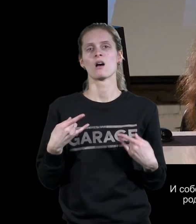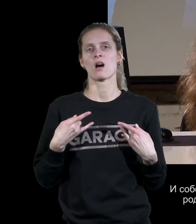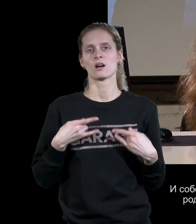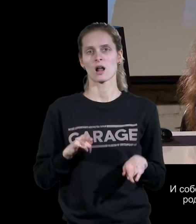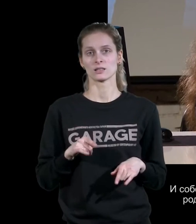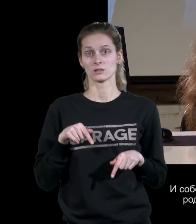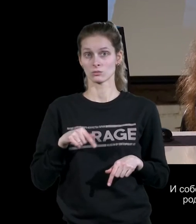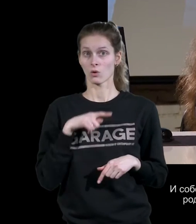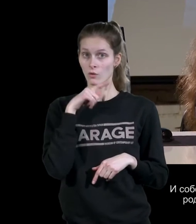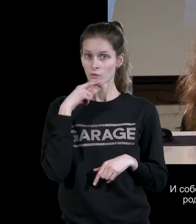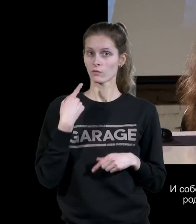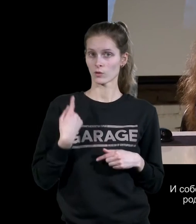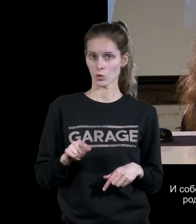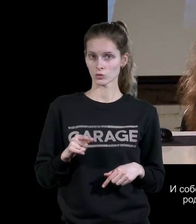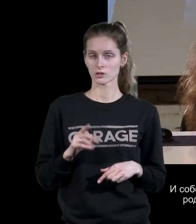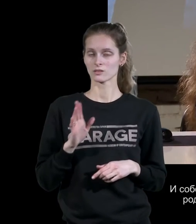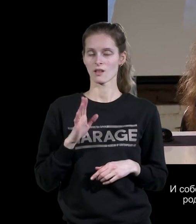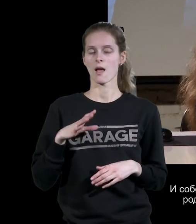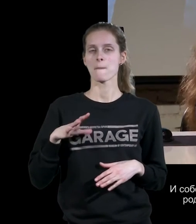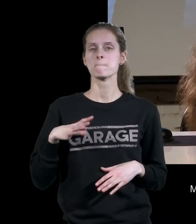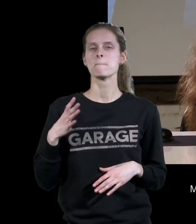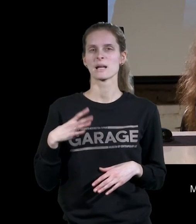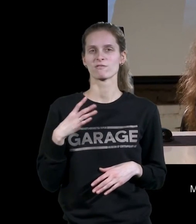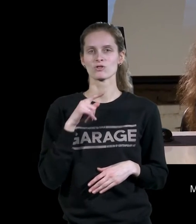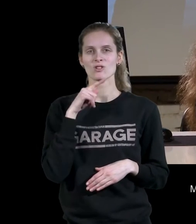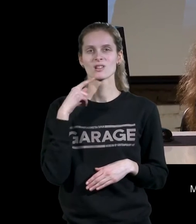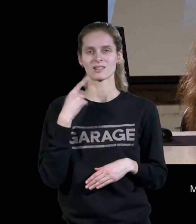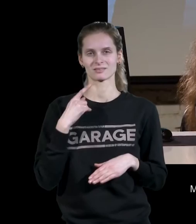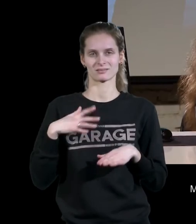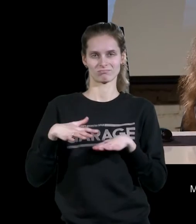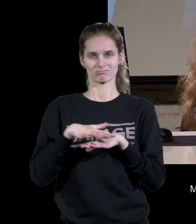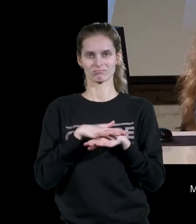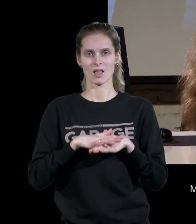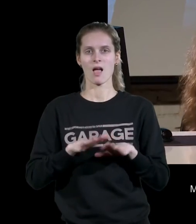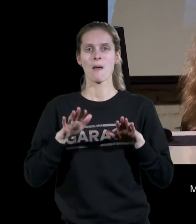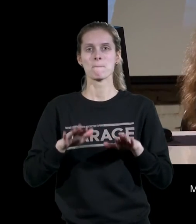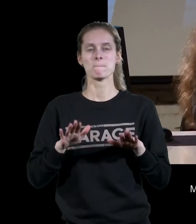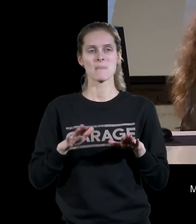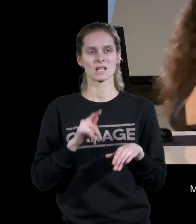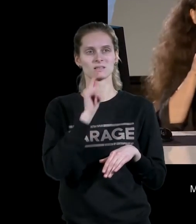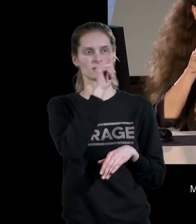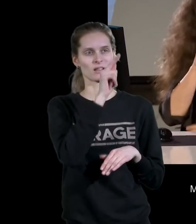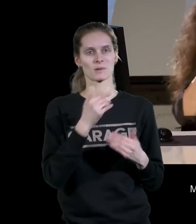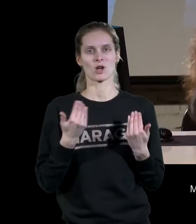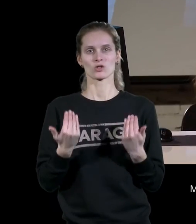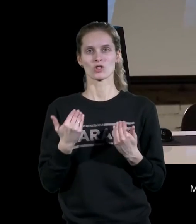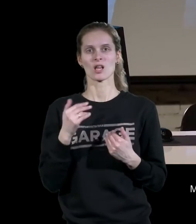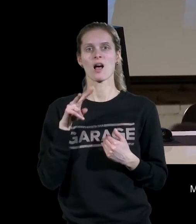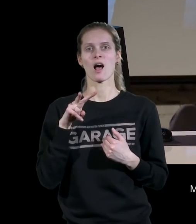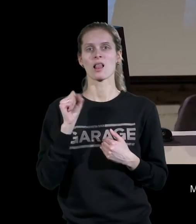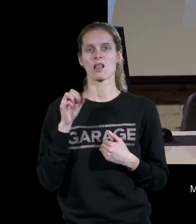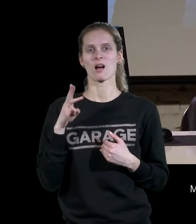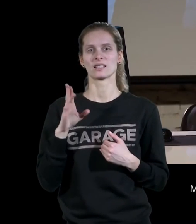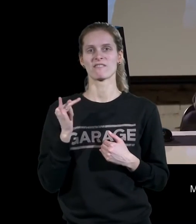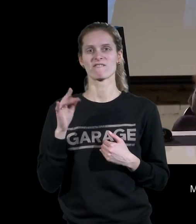уроженец России, он родился, вернее, в бывшей Российской империи. Место, в котором он родился, находится на территории нынешней Латвии.